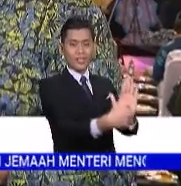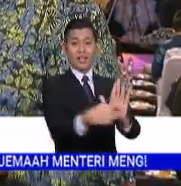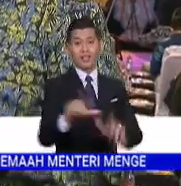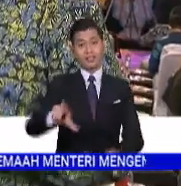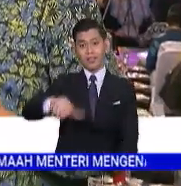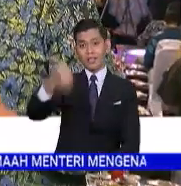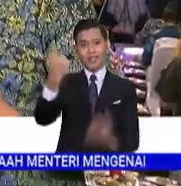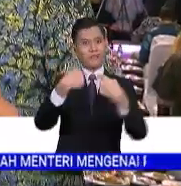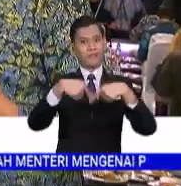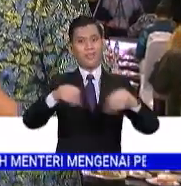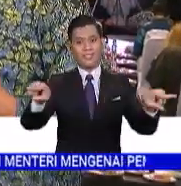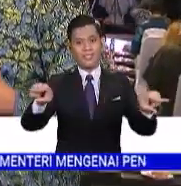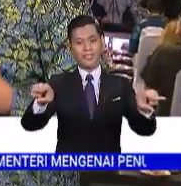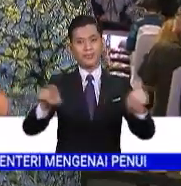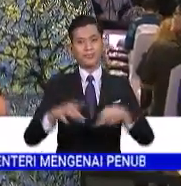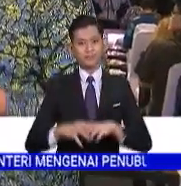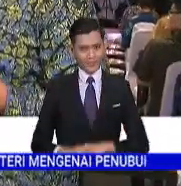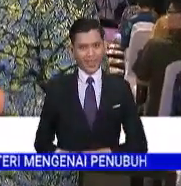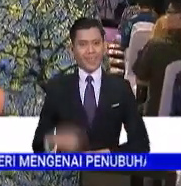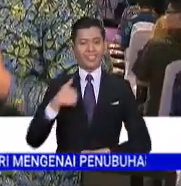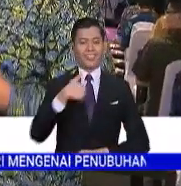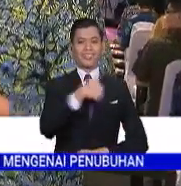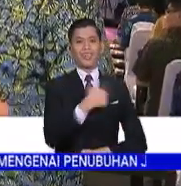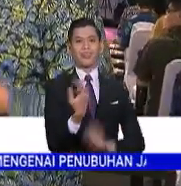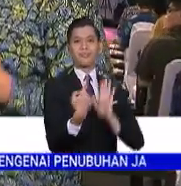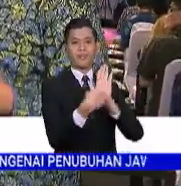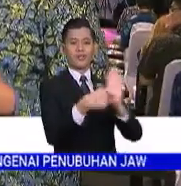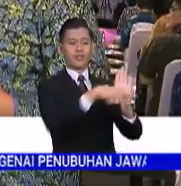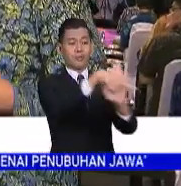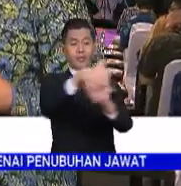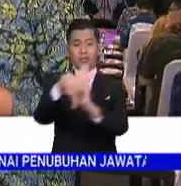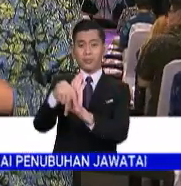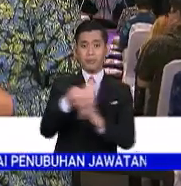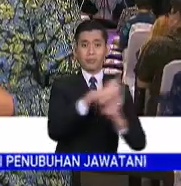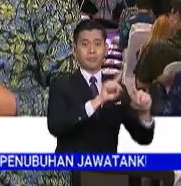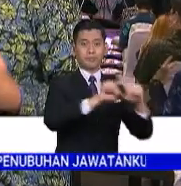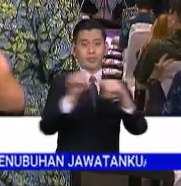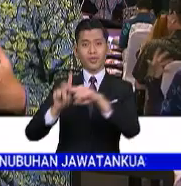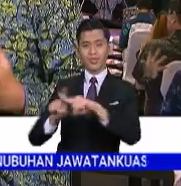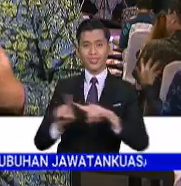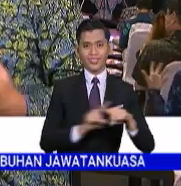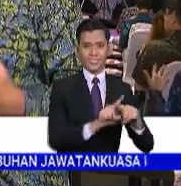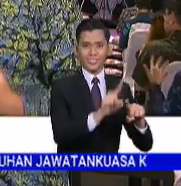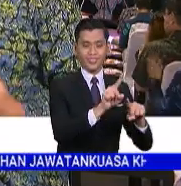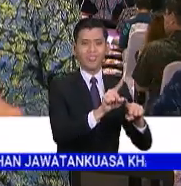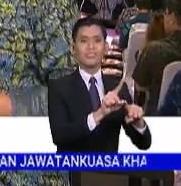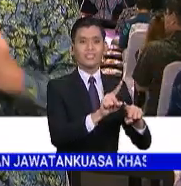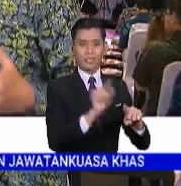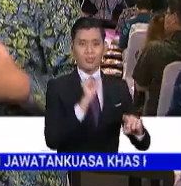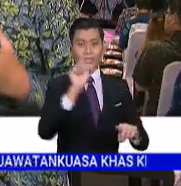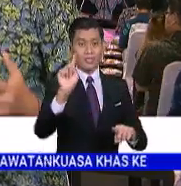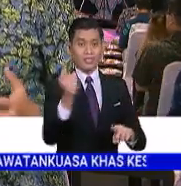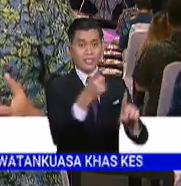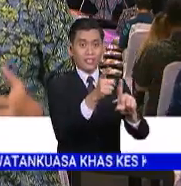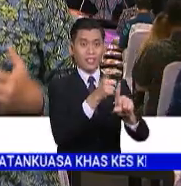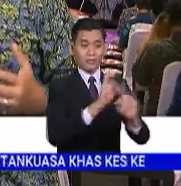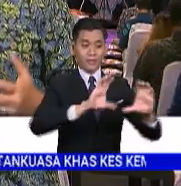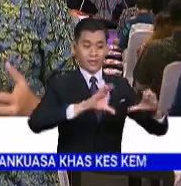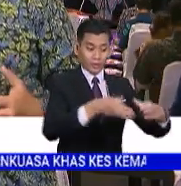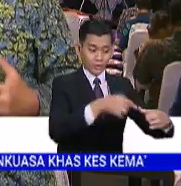kelainan. Kita akan mempamerkan persembahan-persembahan yang bukan saja terdiri daripada masyarakat India tetapi juga